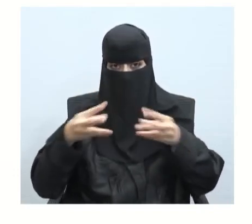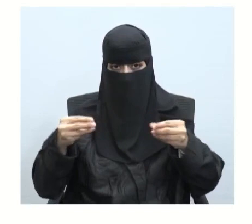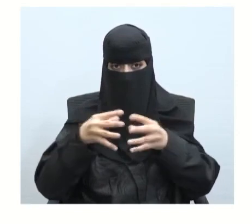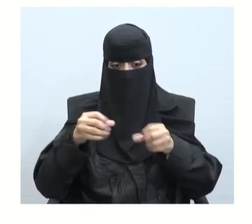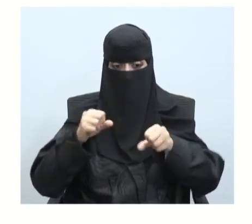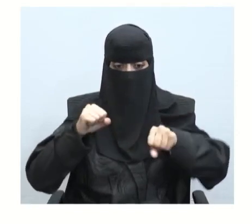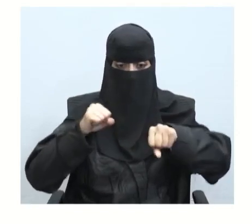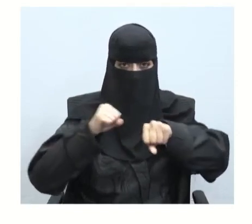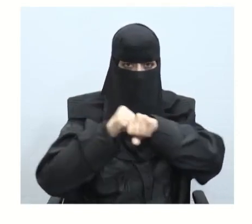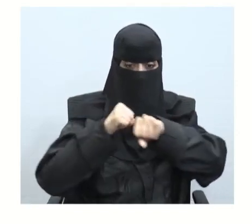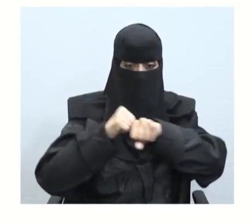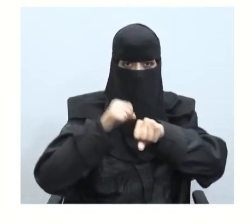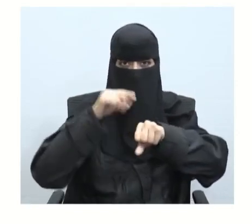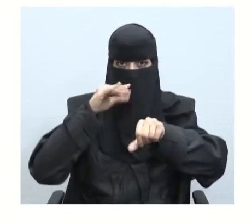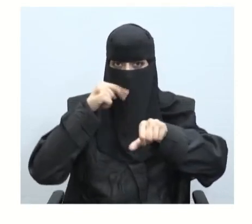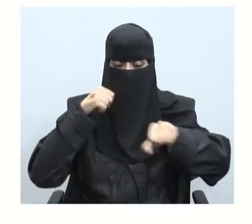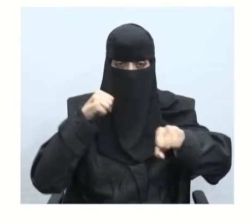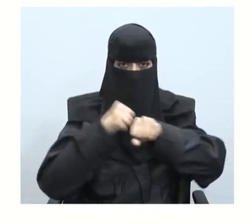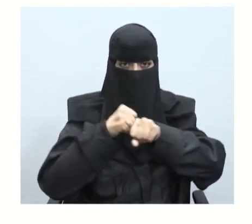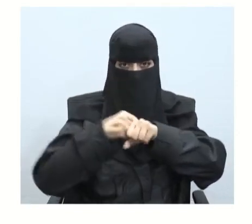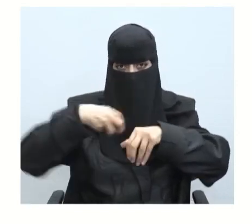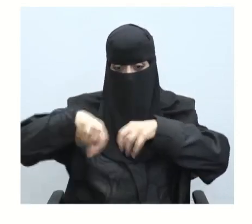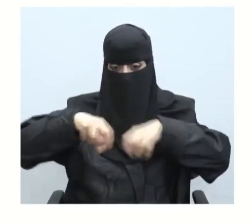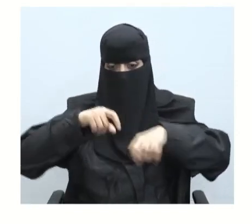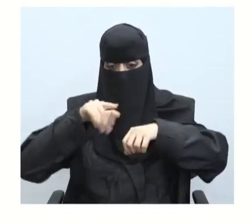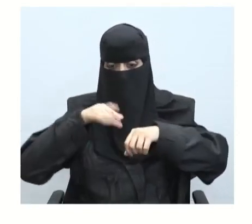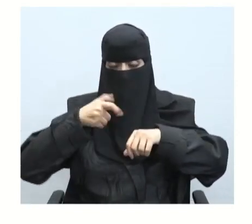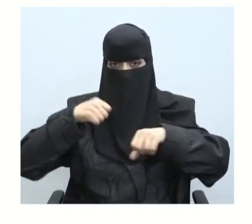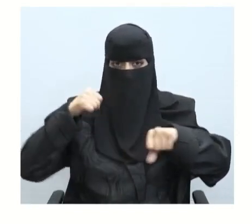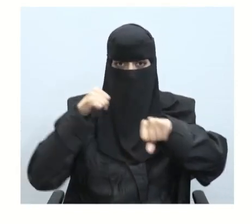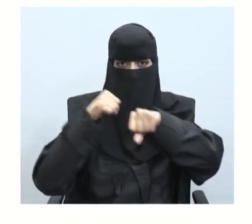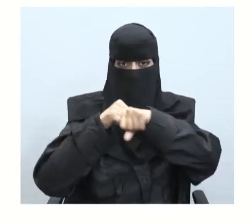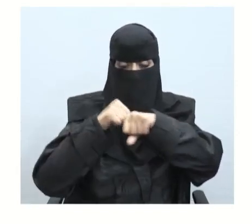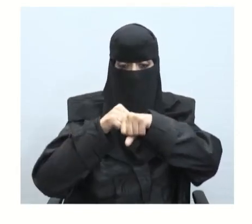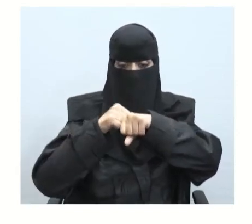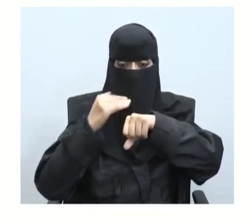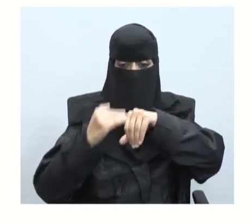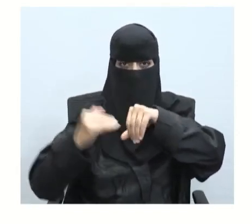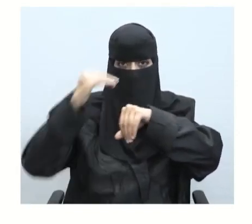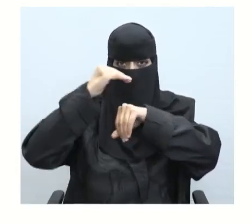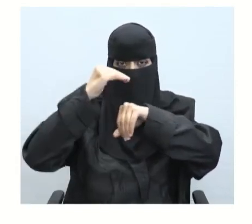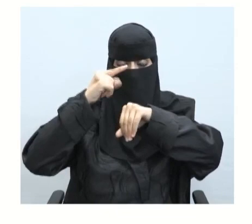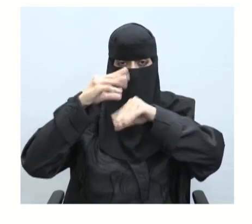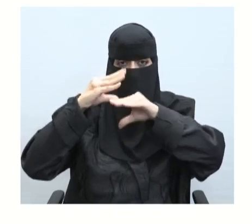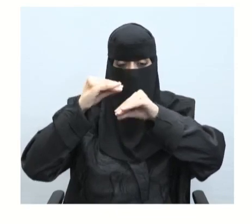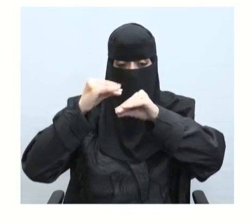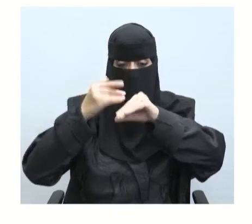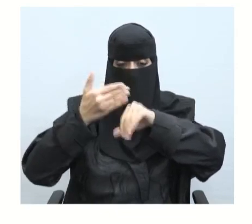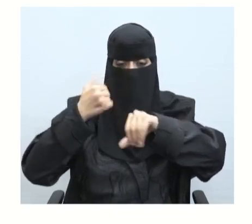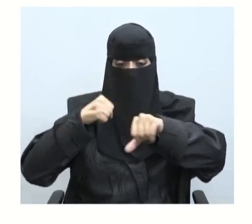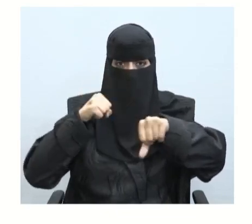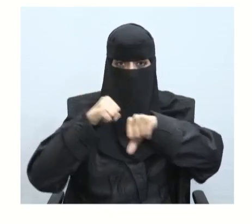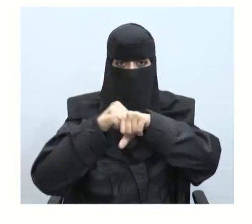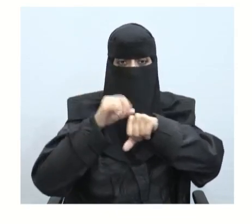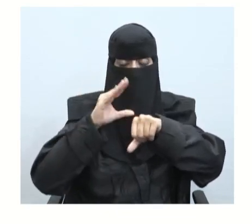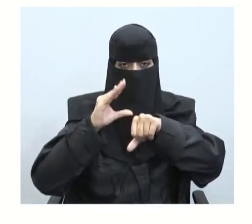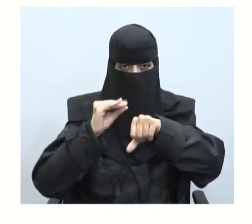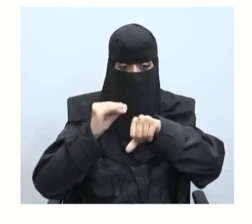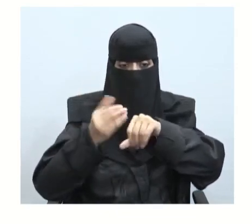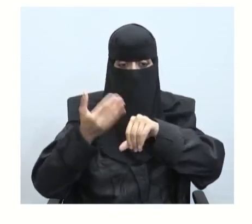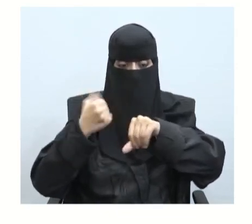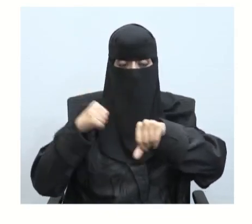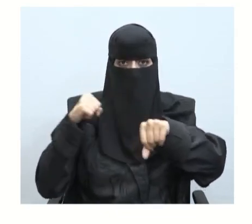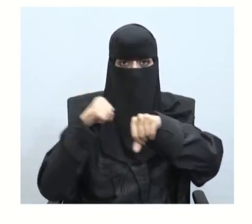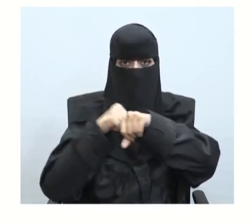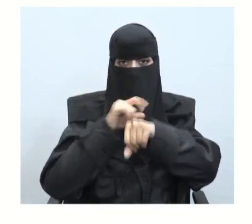تصادمات ان التصادمات تصنف الى ماذا الى ثلاثه اصناف اما تصادم فوق مرن او مرن او